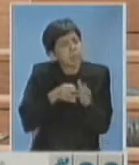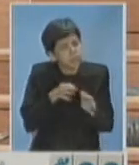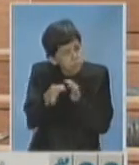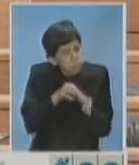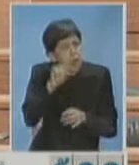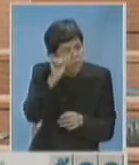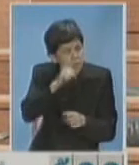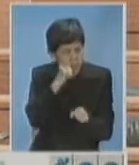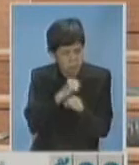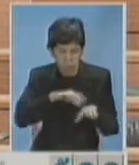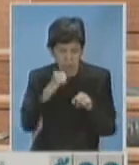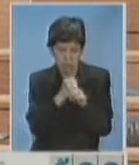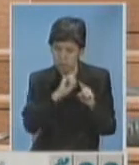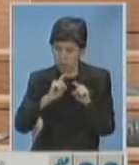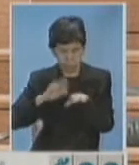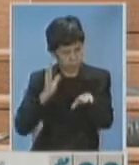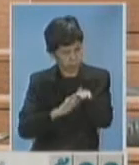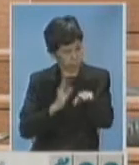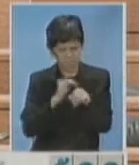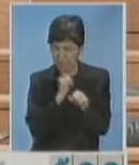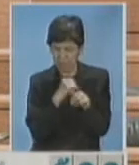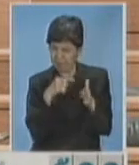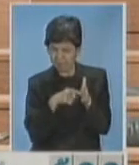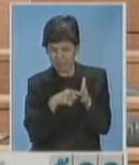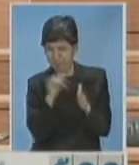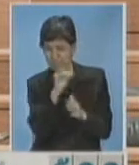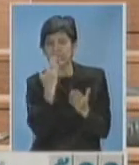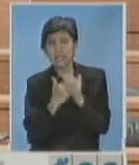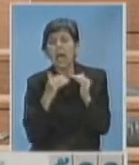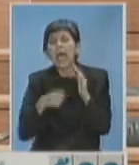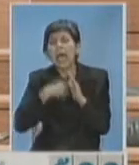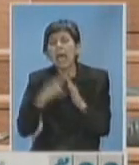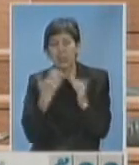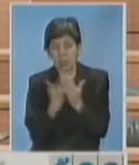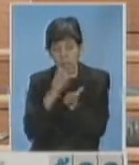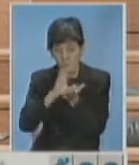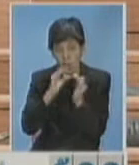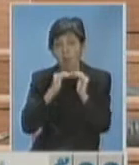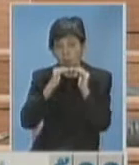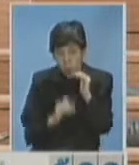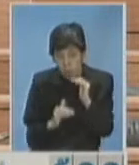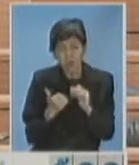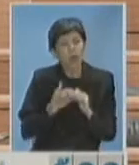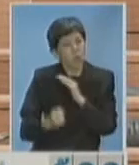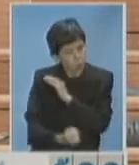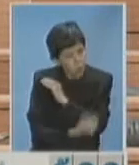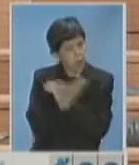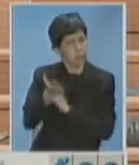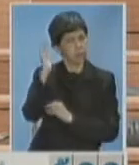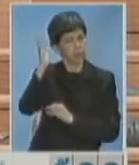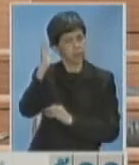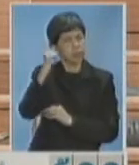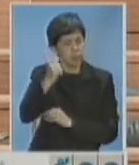หนิการดำเนินการต่างๆเพื่อประกอบเหตุผลว่าทำไมจึงปรับลดลงฉะนั้นท่านประธานต้องเปิดโอกาสครับต้องเปิดโอกาสให้คุณวัชระเพชรท